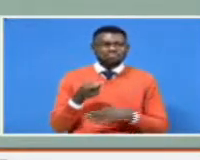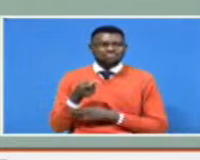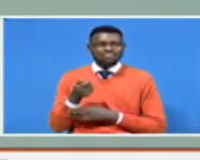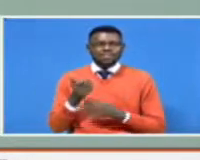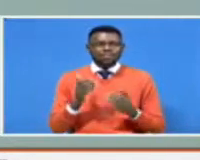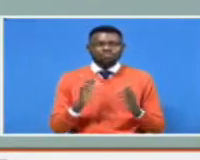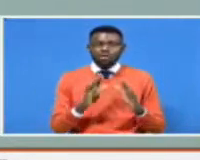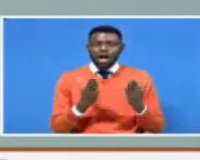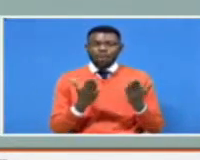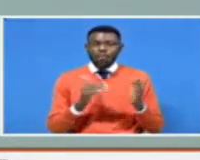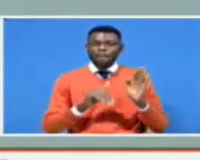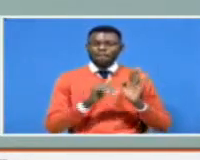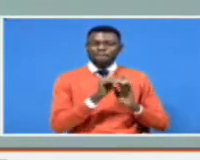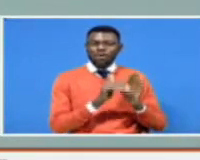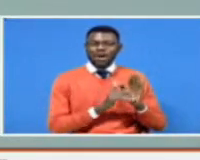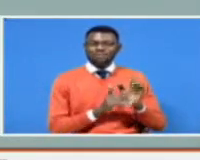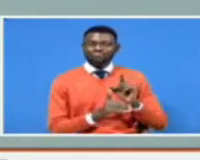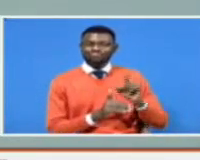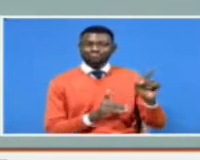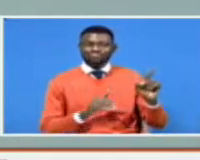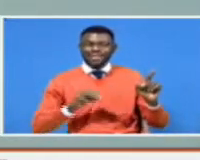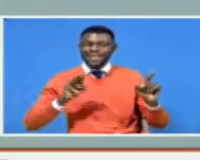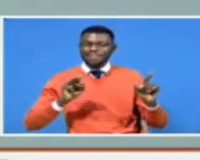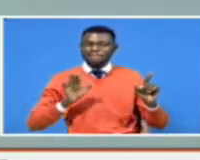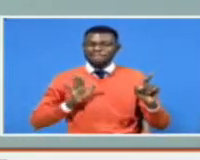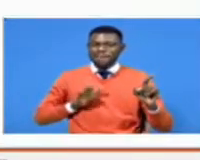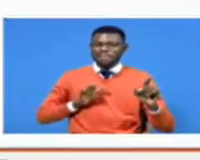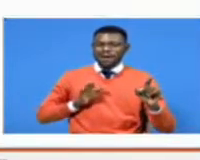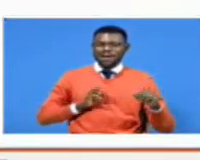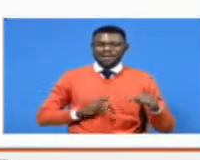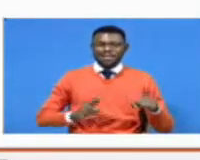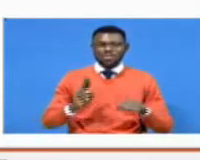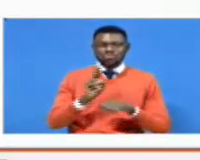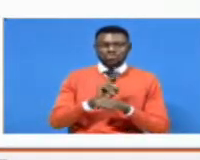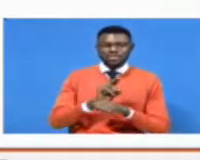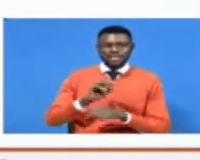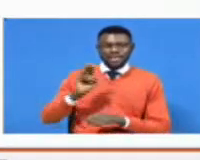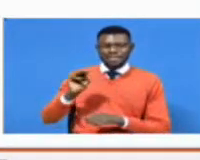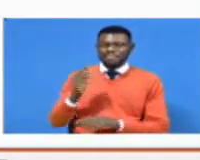mpango huo wa Mama kupitia huduma ya M-Pesa.